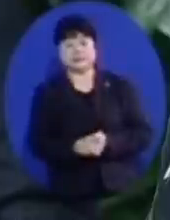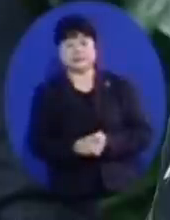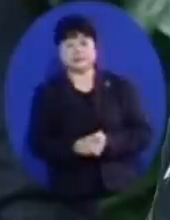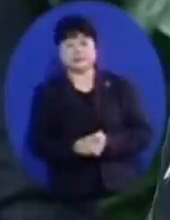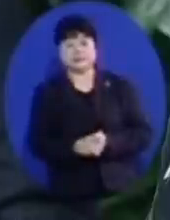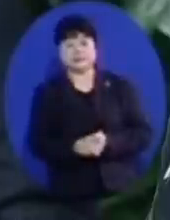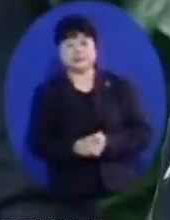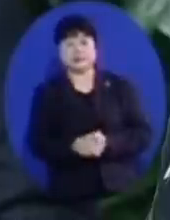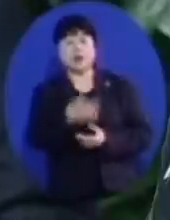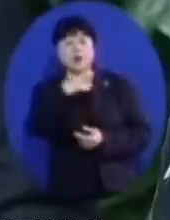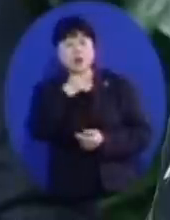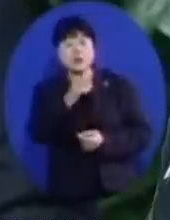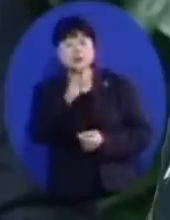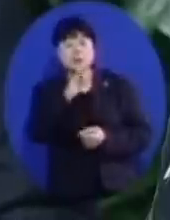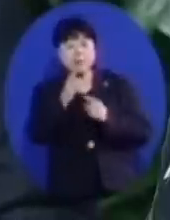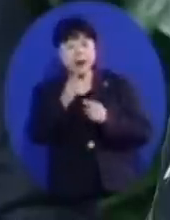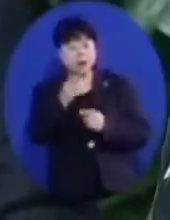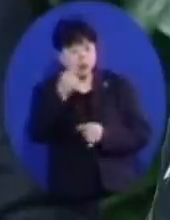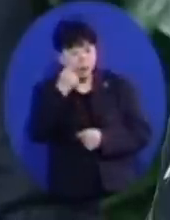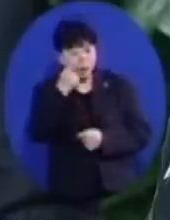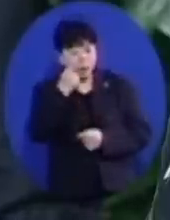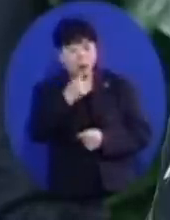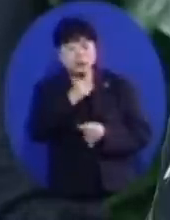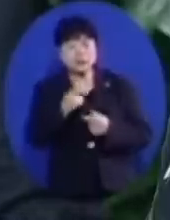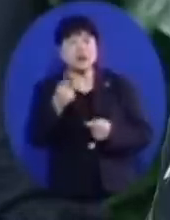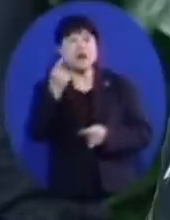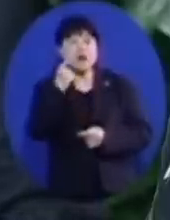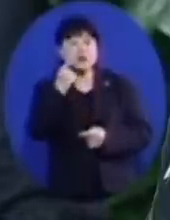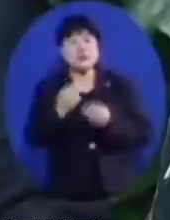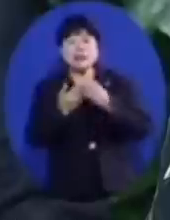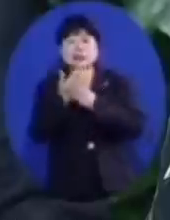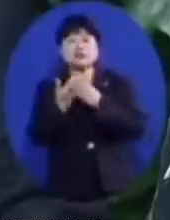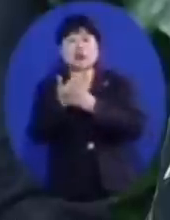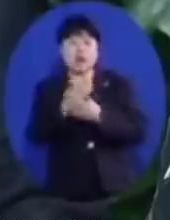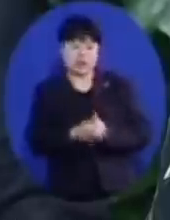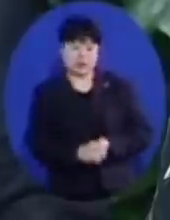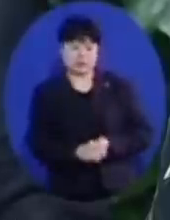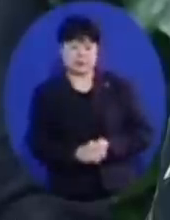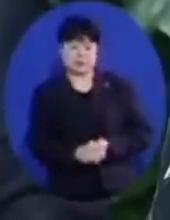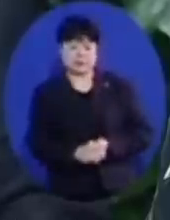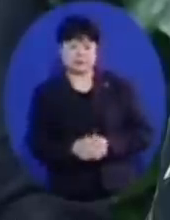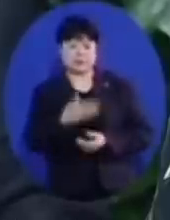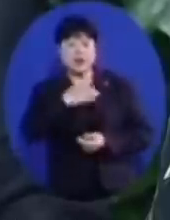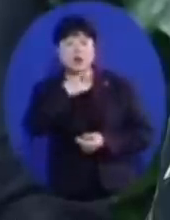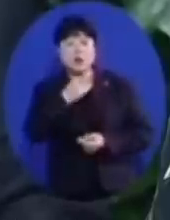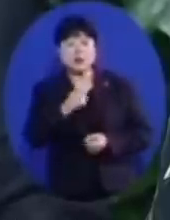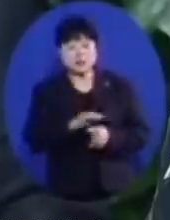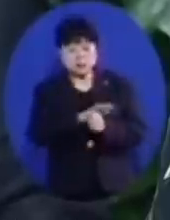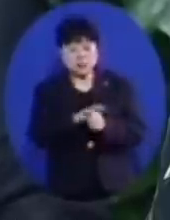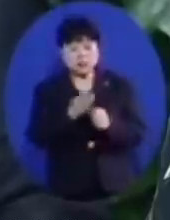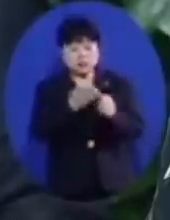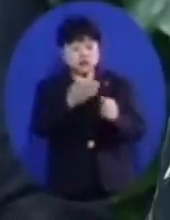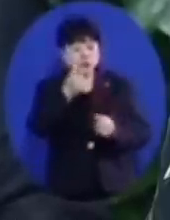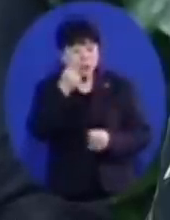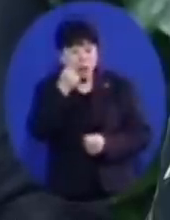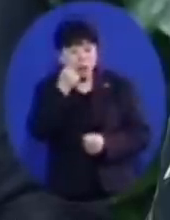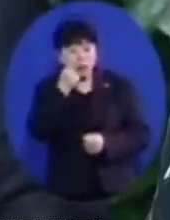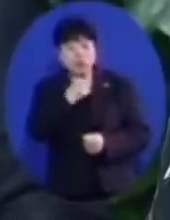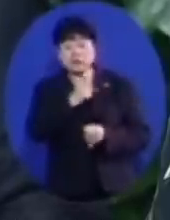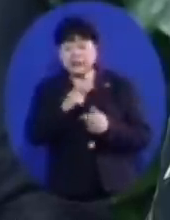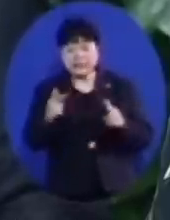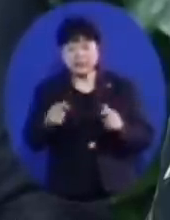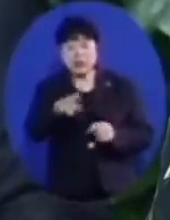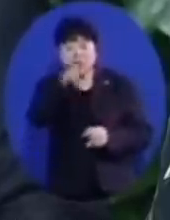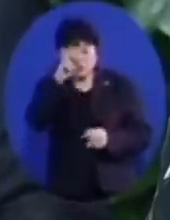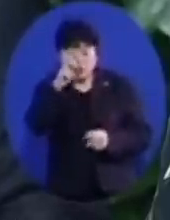내가 원하는 참말은 안 하고 원치 않는 거짓말은 잘하고 내가 원하는 사랑은 안 하고